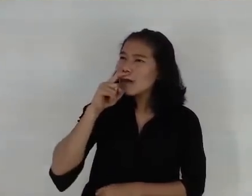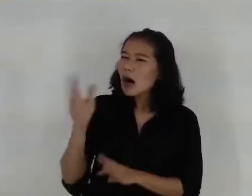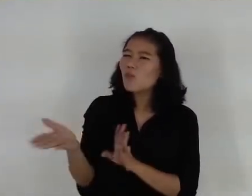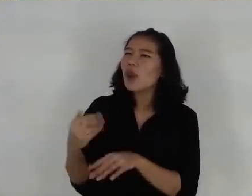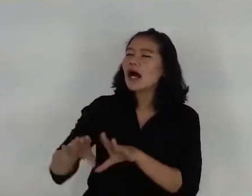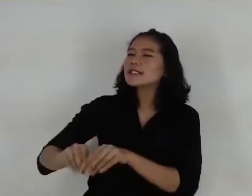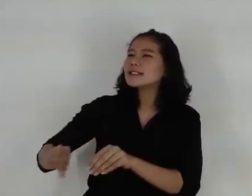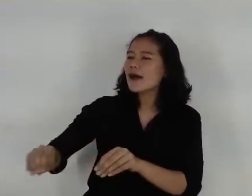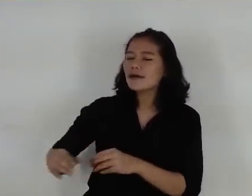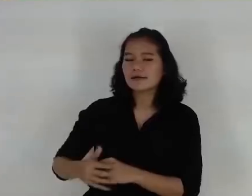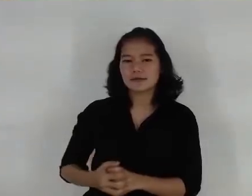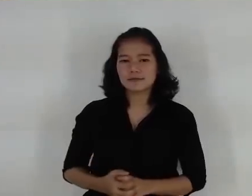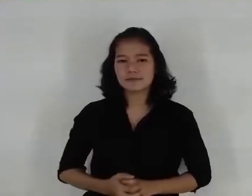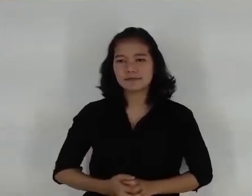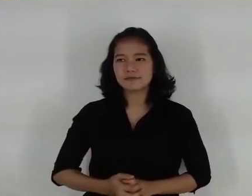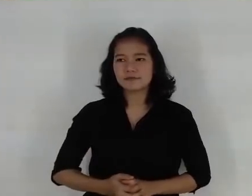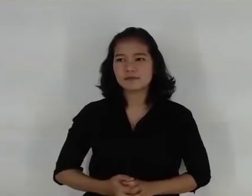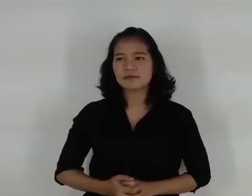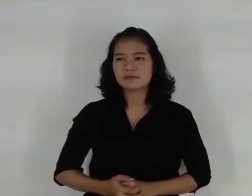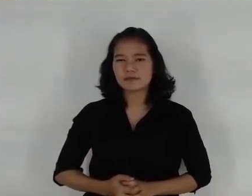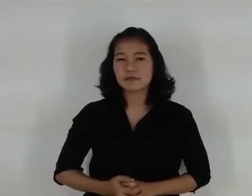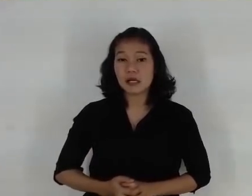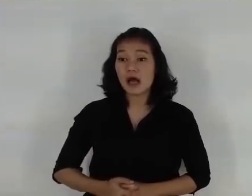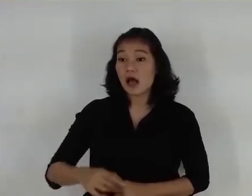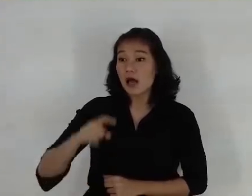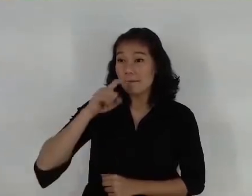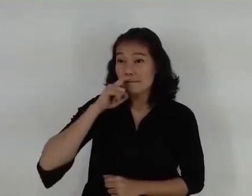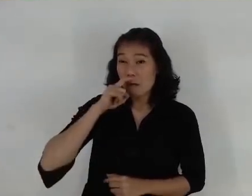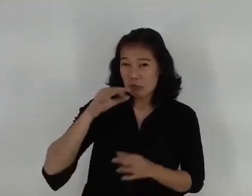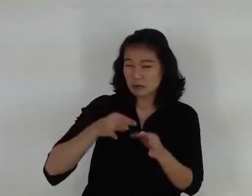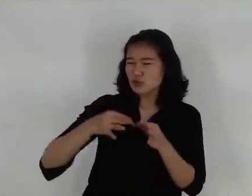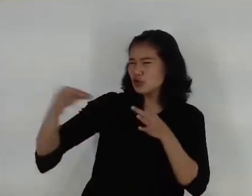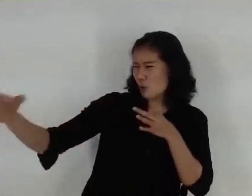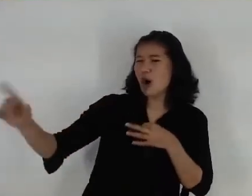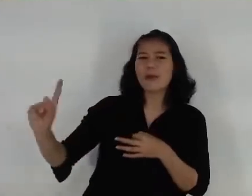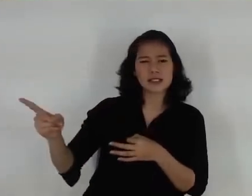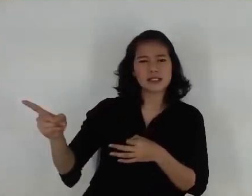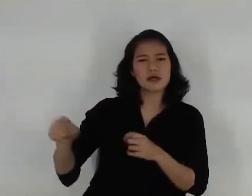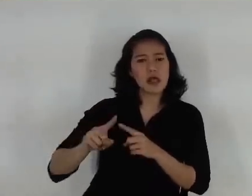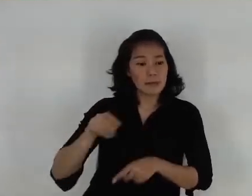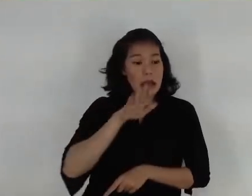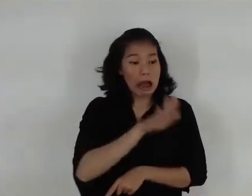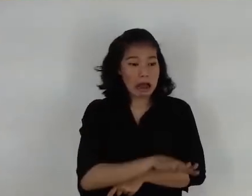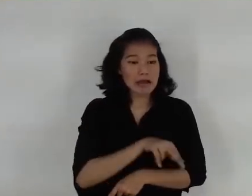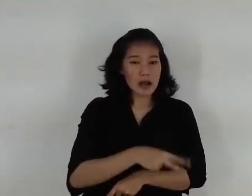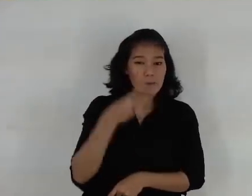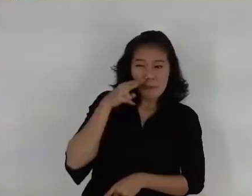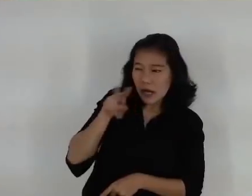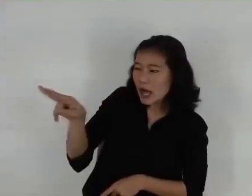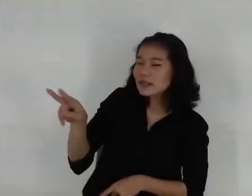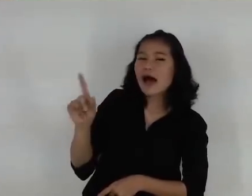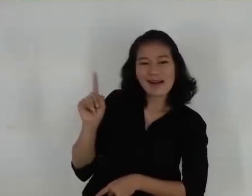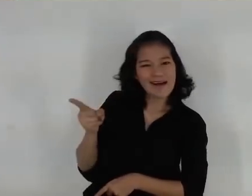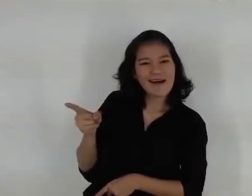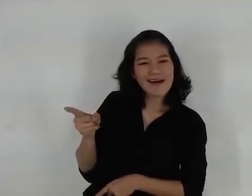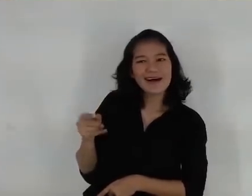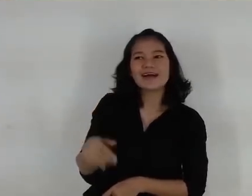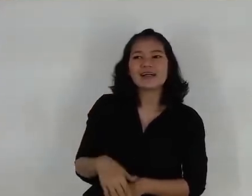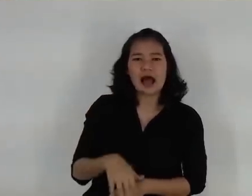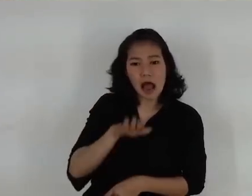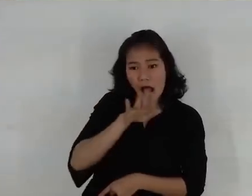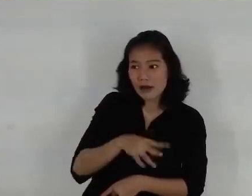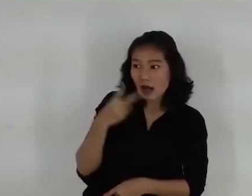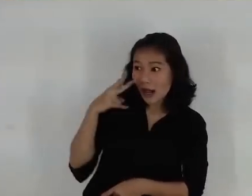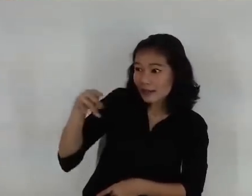kerja ketika Ayahnya masih jauh anak ini sudah melihatnya lalu ia